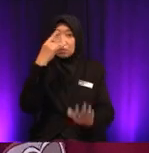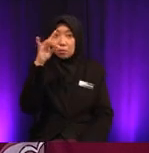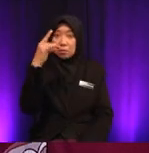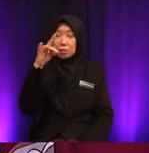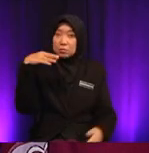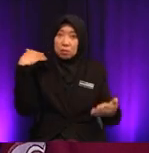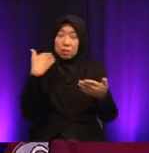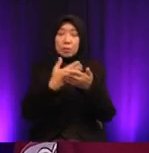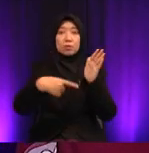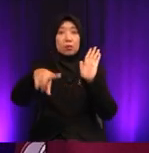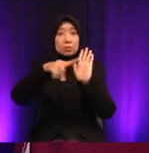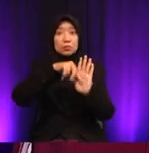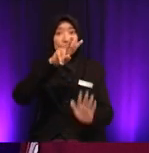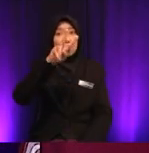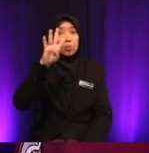derajat